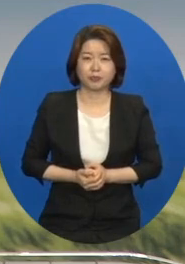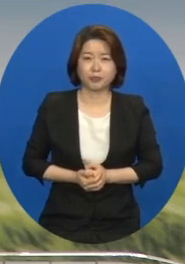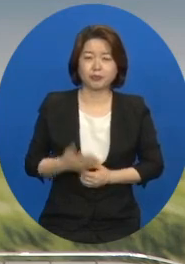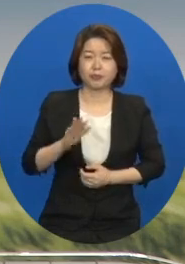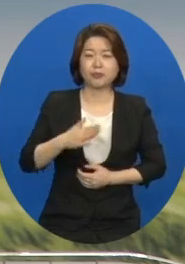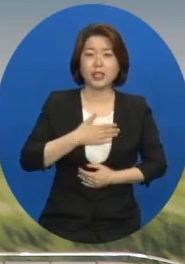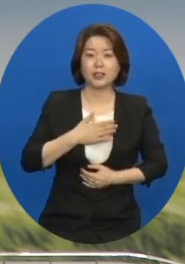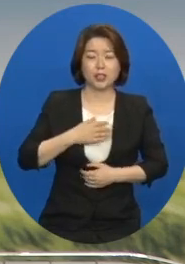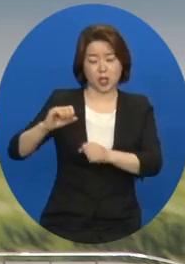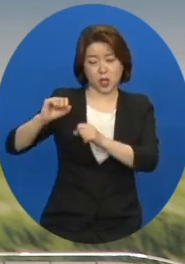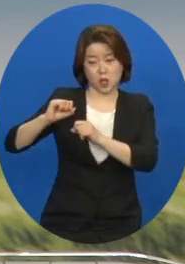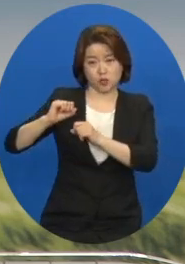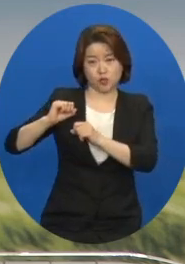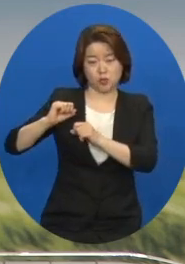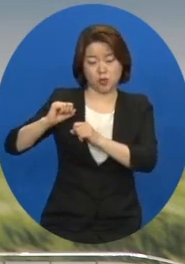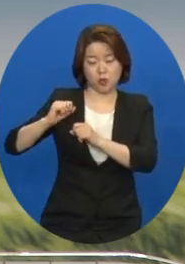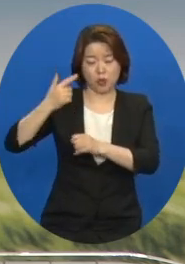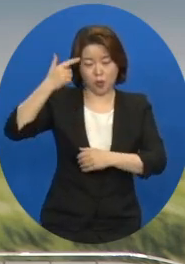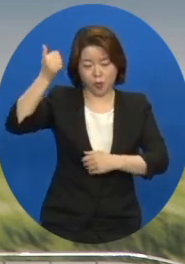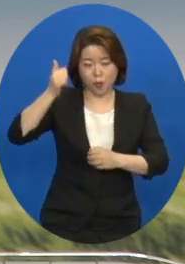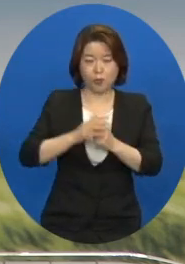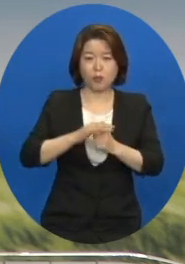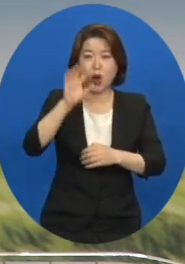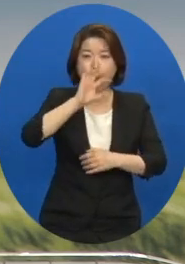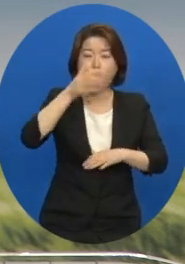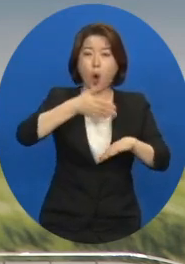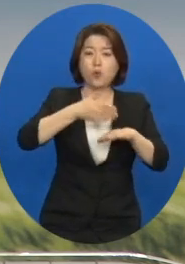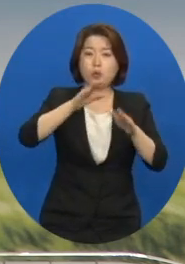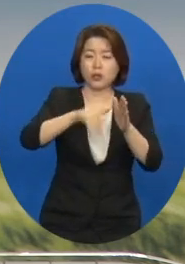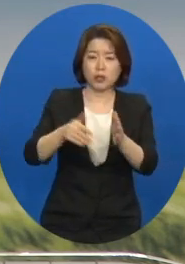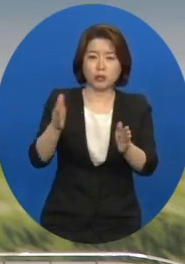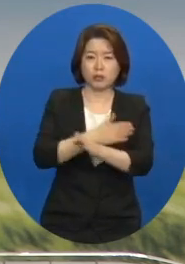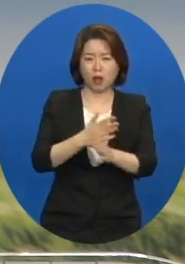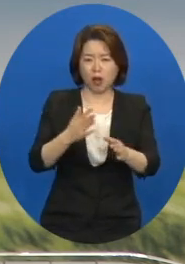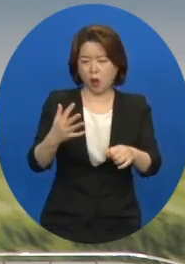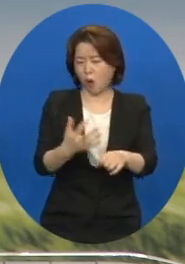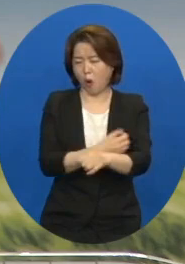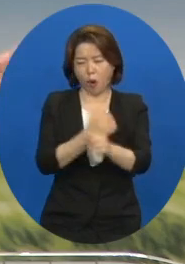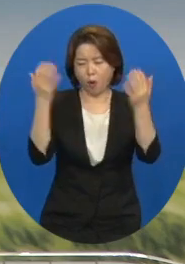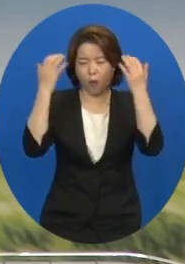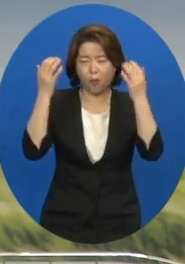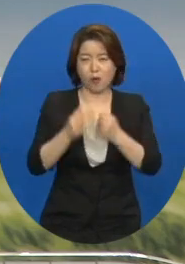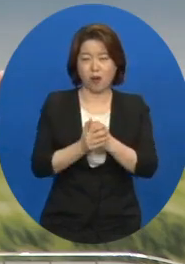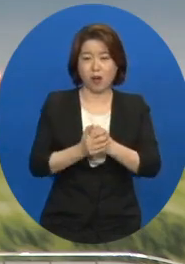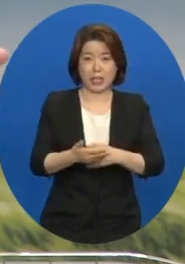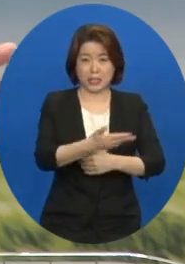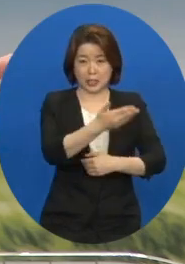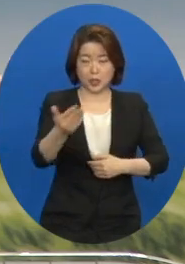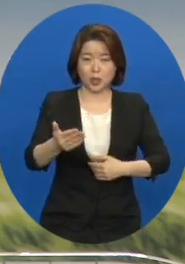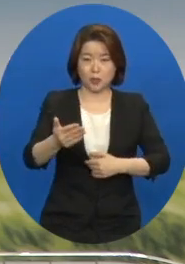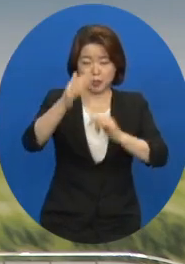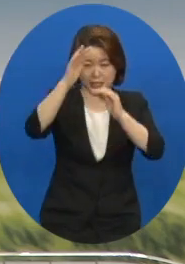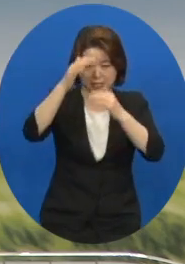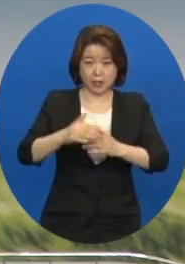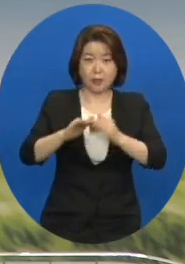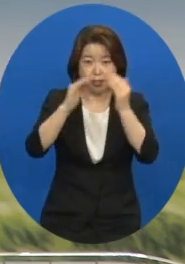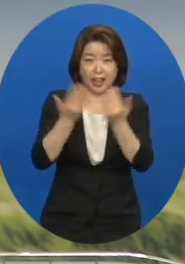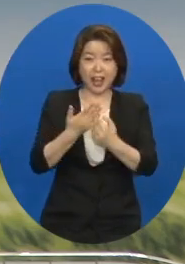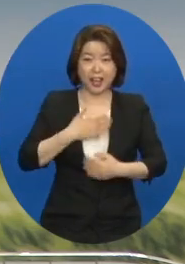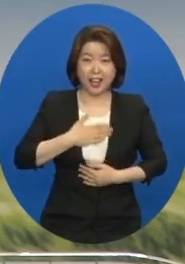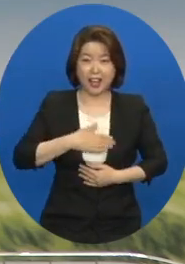군목 시절 훈련 때부터 엄청 고생했어요. 여러분도 뭐그 사정 어지간히 아실